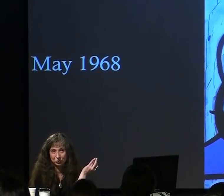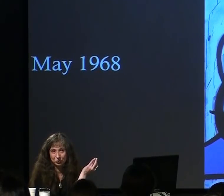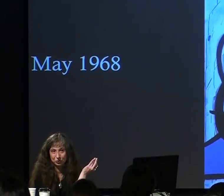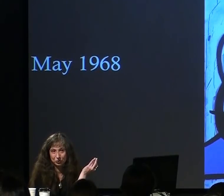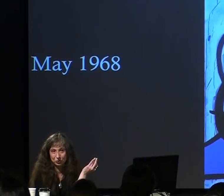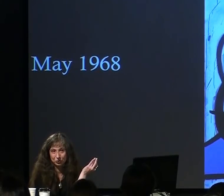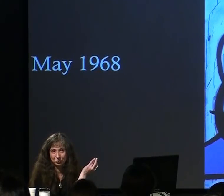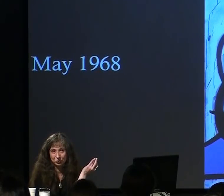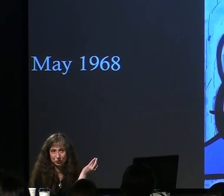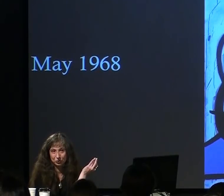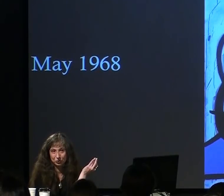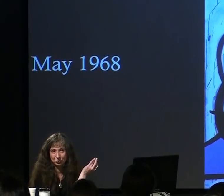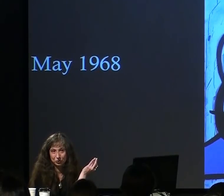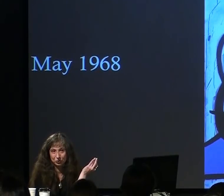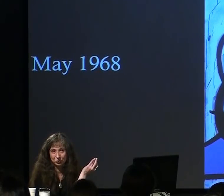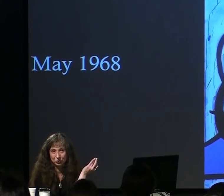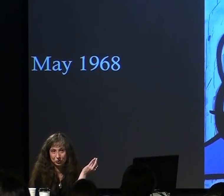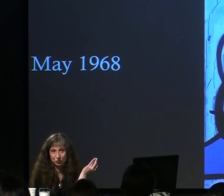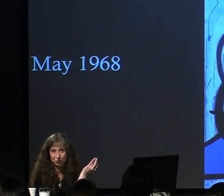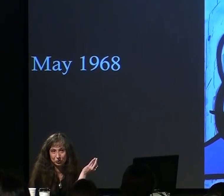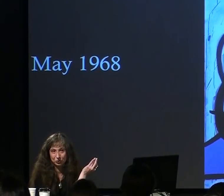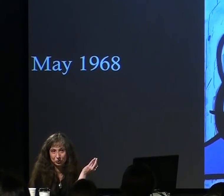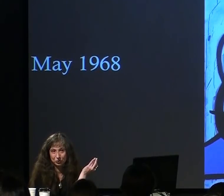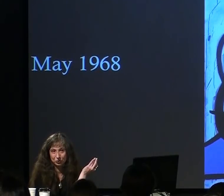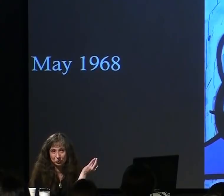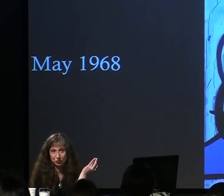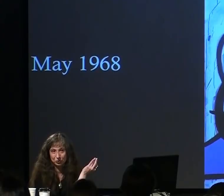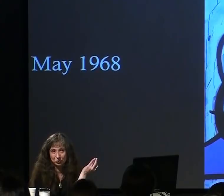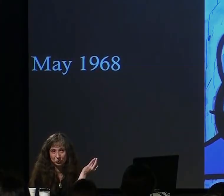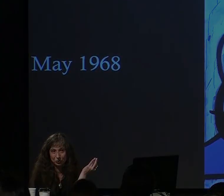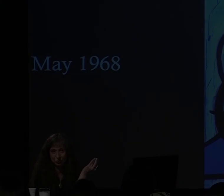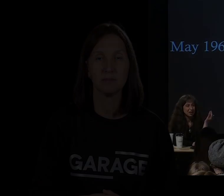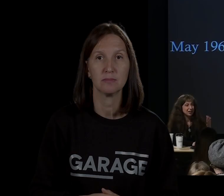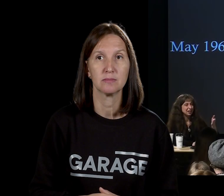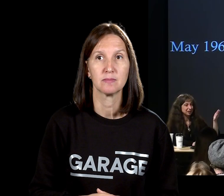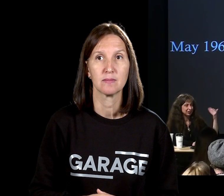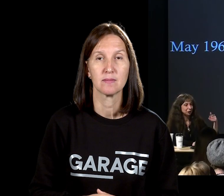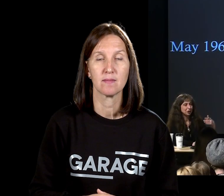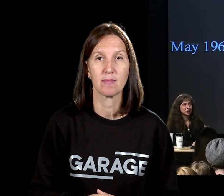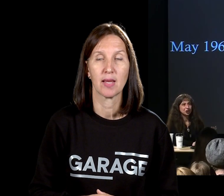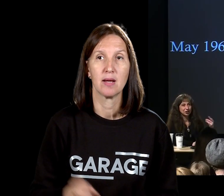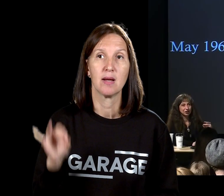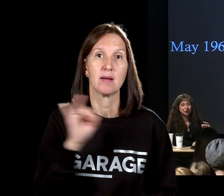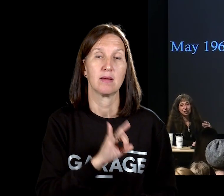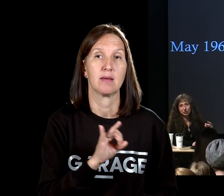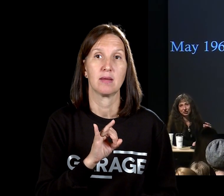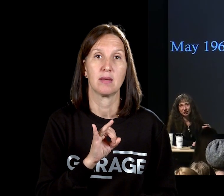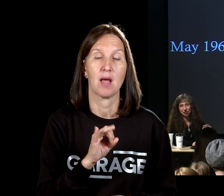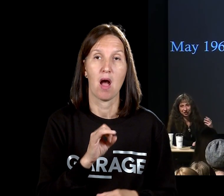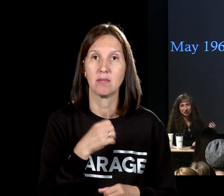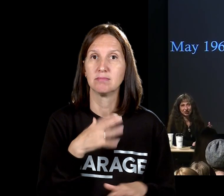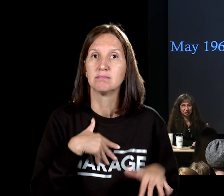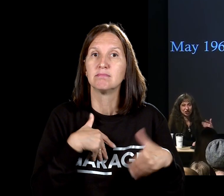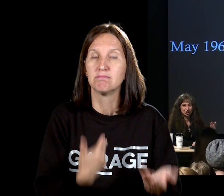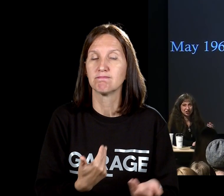которого вниз идут многочисленные подтеки. А в нескольких местах видны отпечатки ладоней. И создают ее как раз через язык граффити,